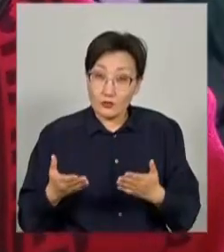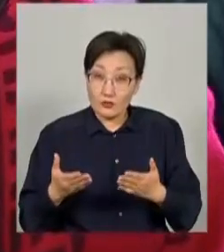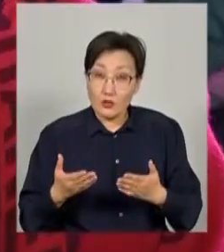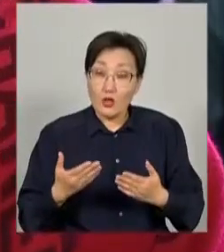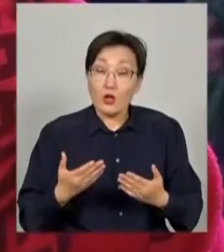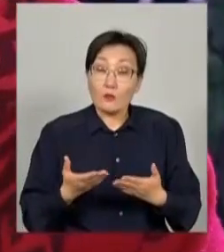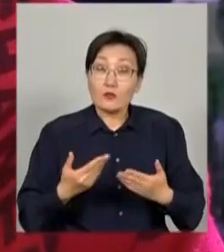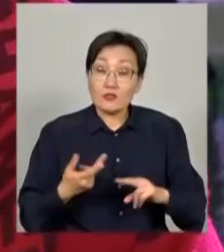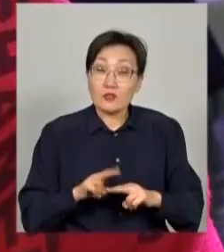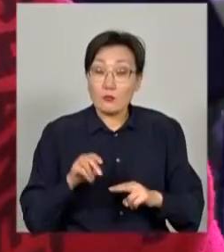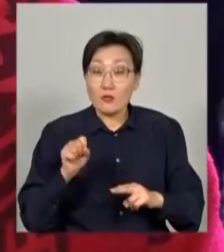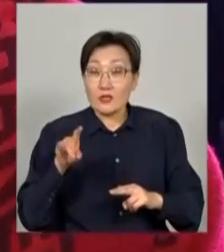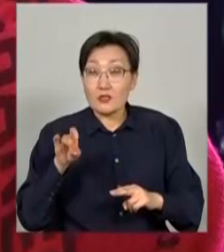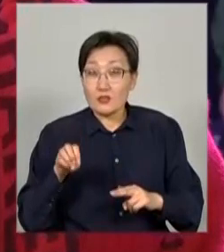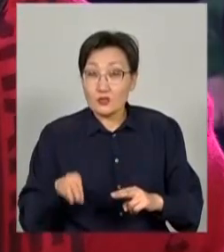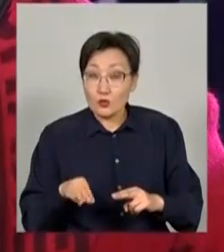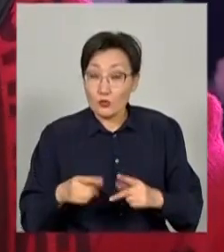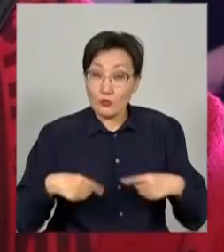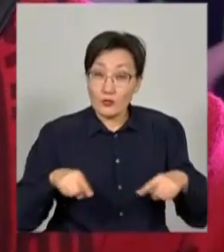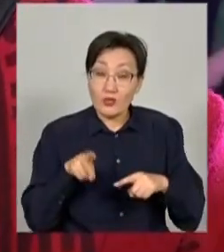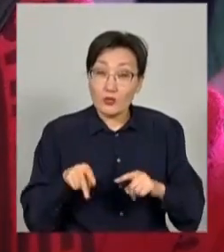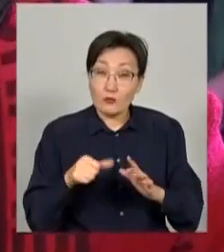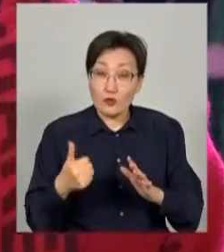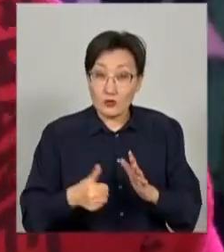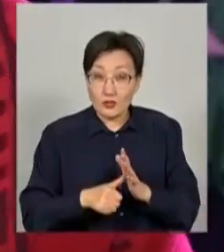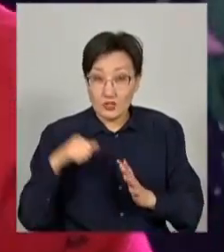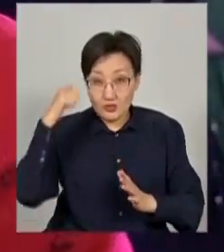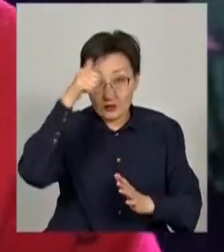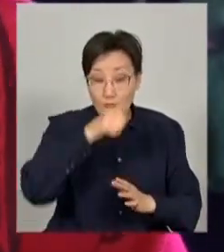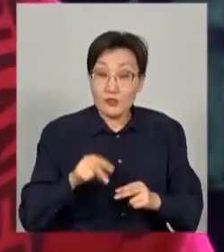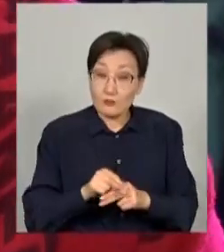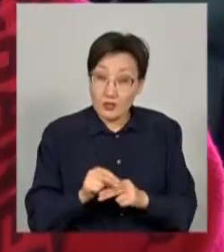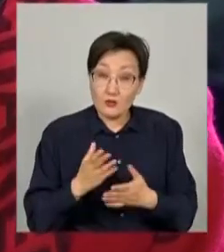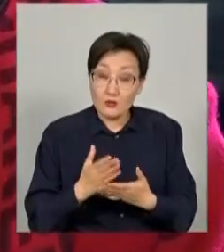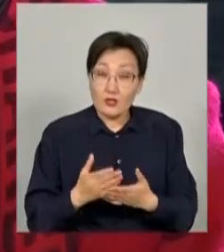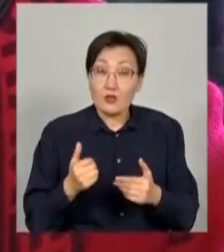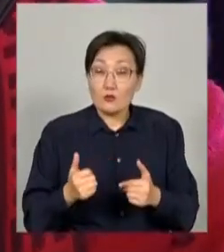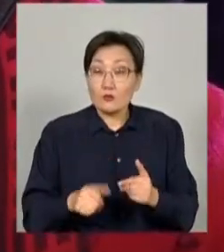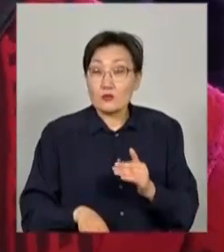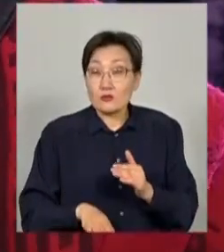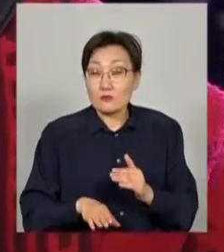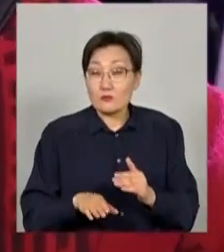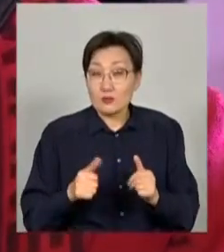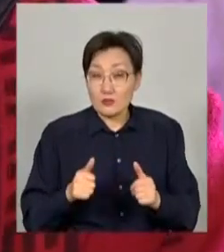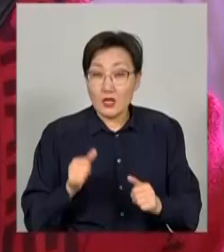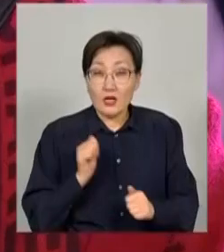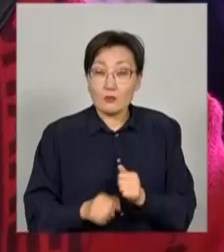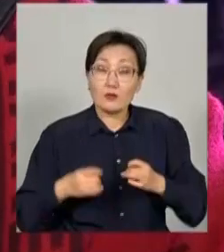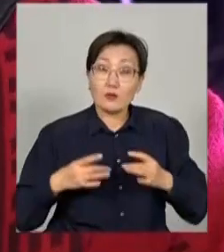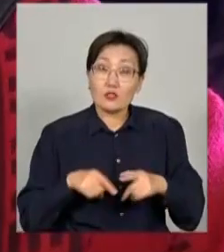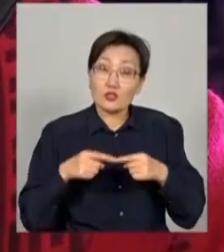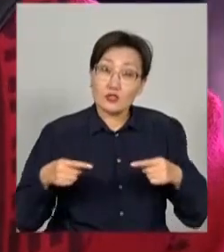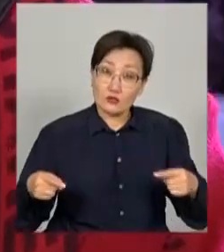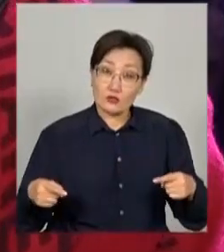осы парасат орталығында 2016 жылдан бері келе жатырмыз. Осы жерде жақсы, әр мейрамға неше